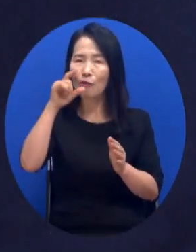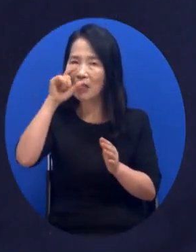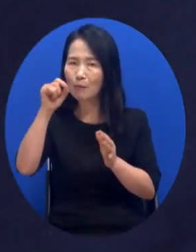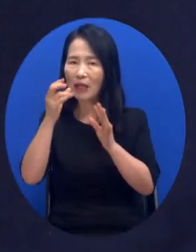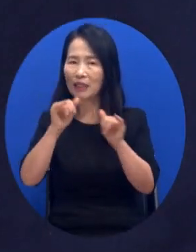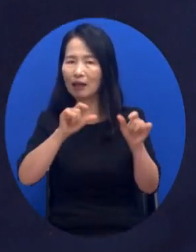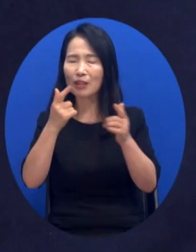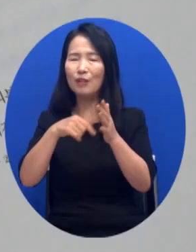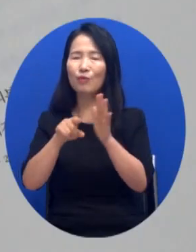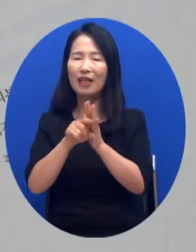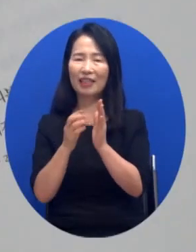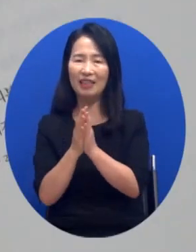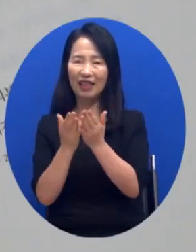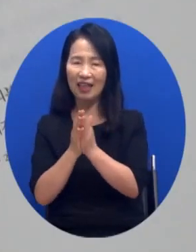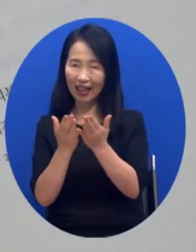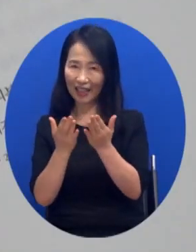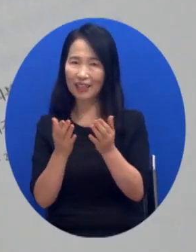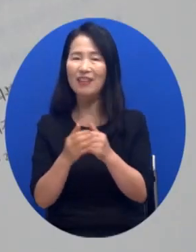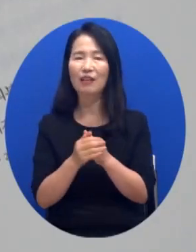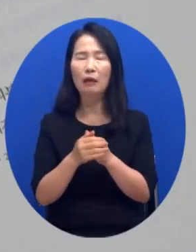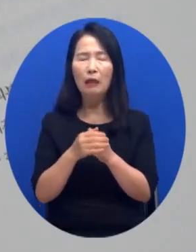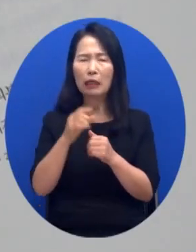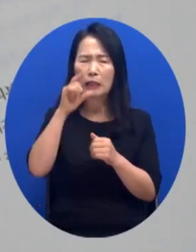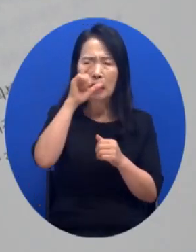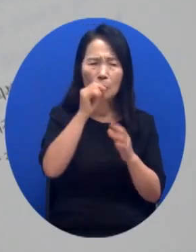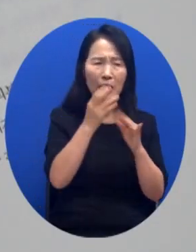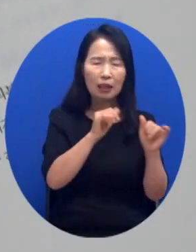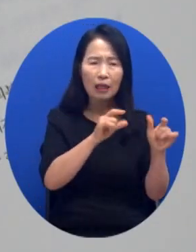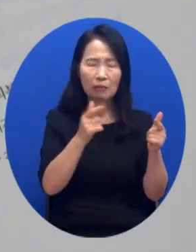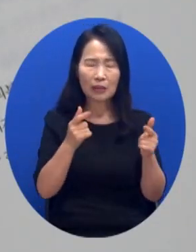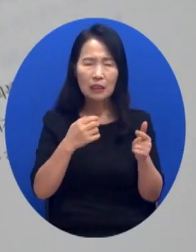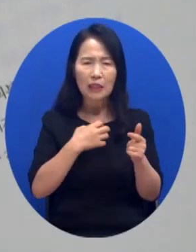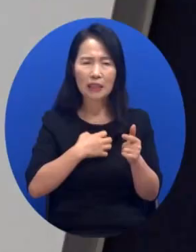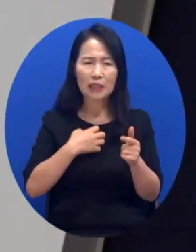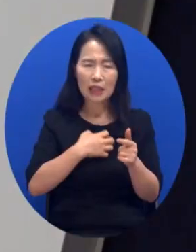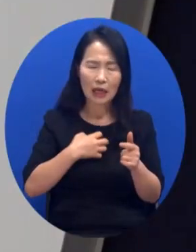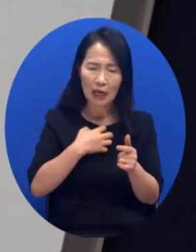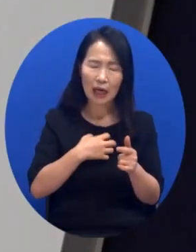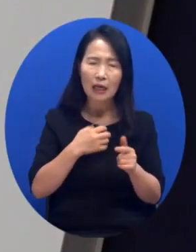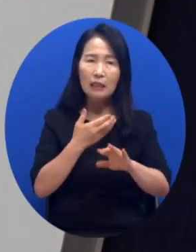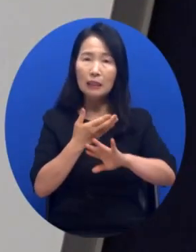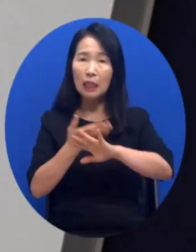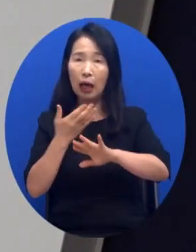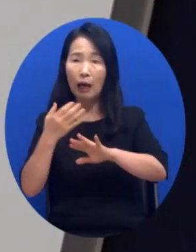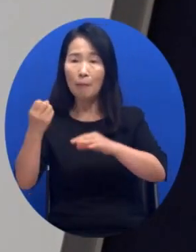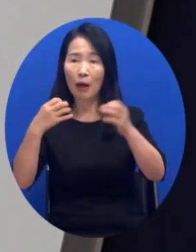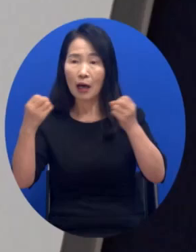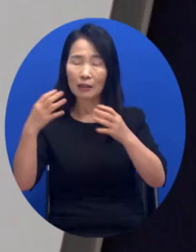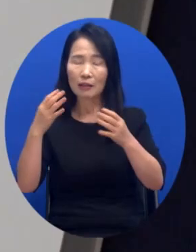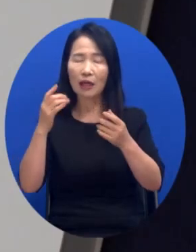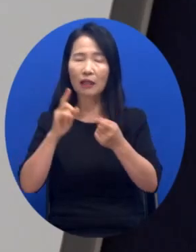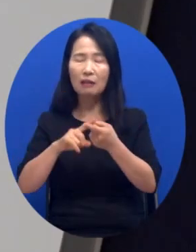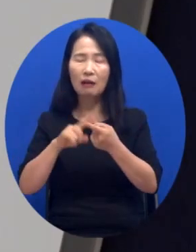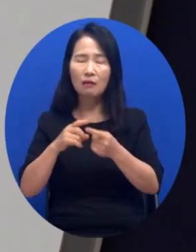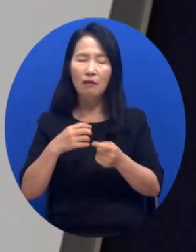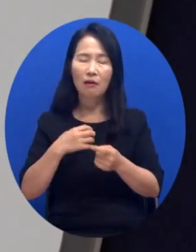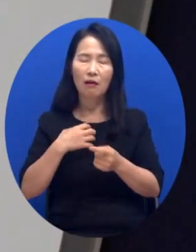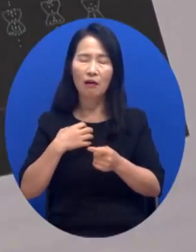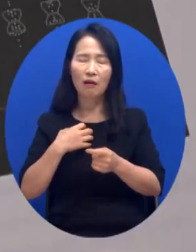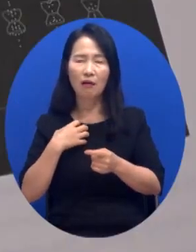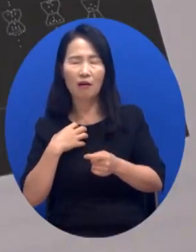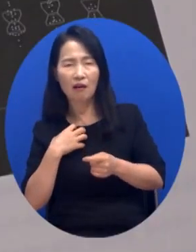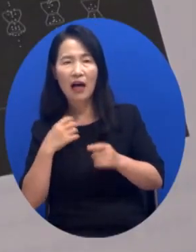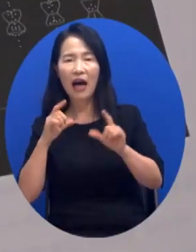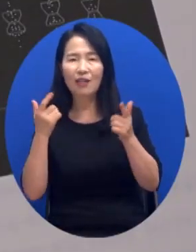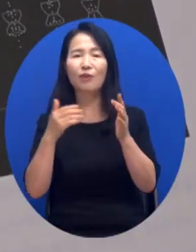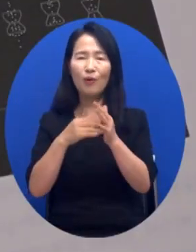책입니다. 책은 예민한 사람들이 긴장이나 걱정, 타인의 반응 때문에 어려움을 겪지 않도록 돕습니다.